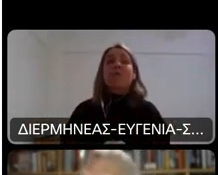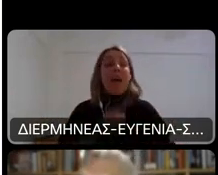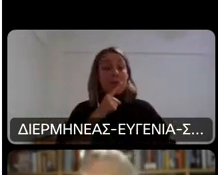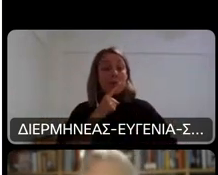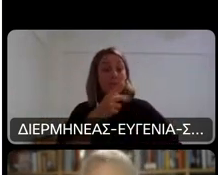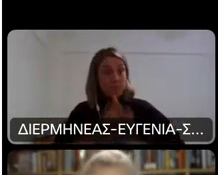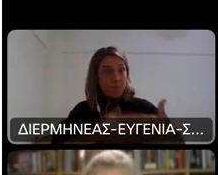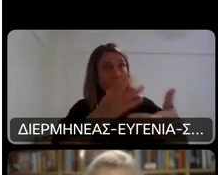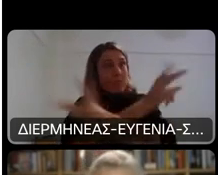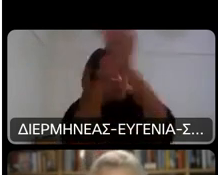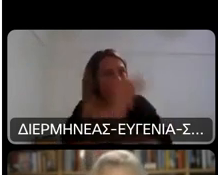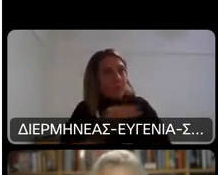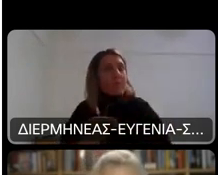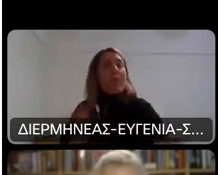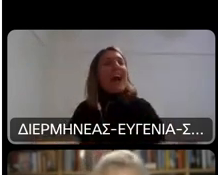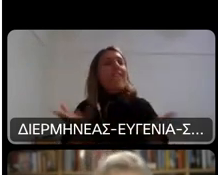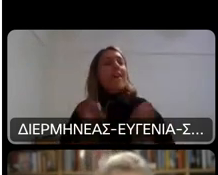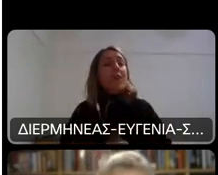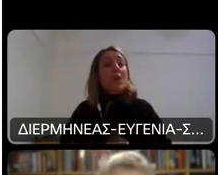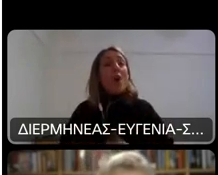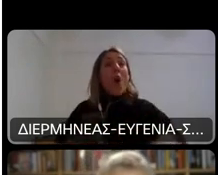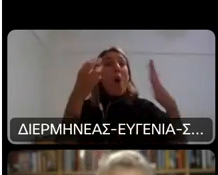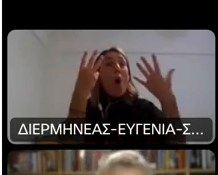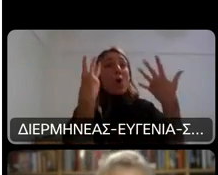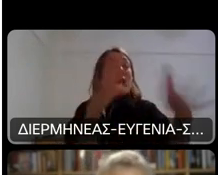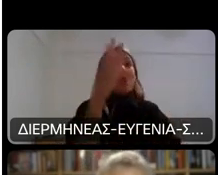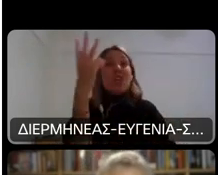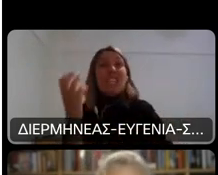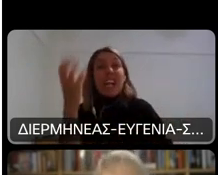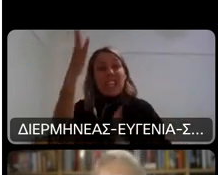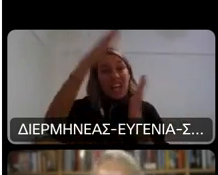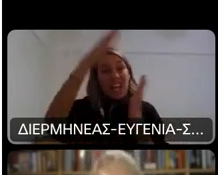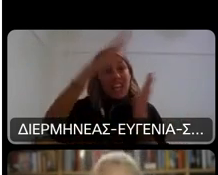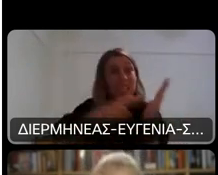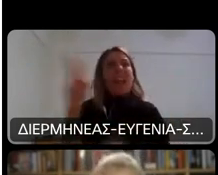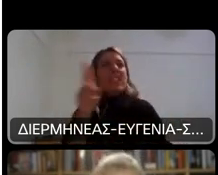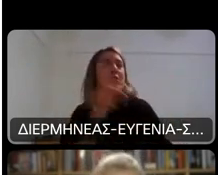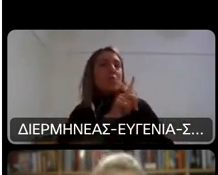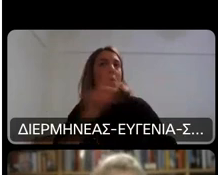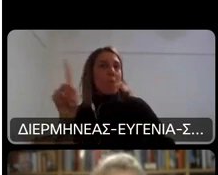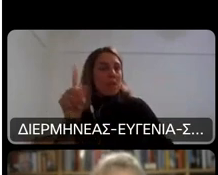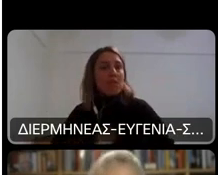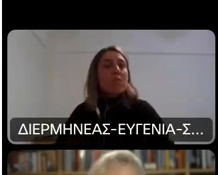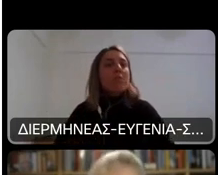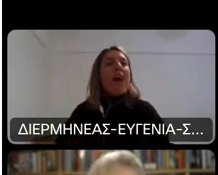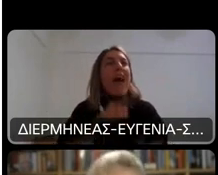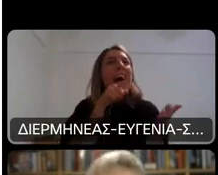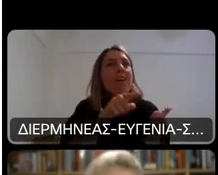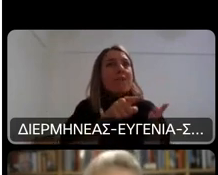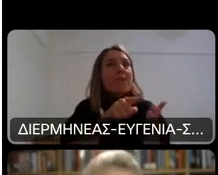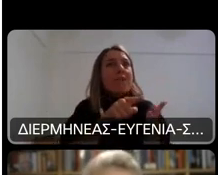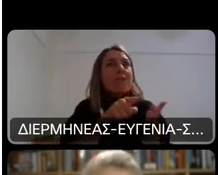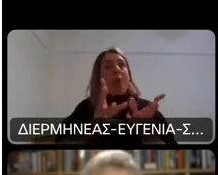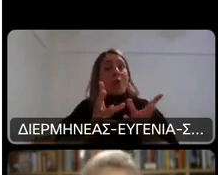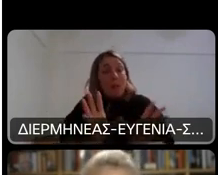αυτή προέκυψε ότι το σώμα των 830 αντιρατσιστικών κειμένων διακρίνεται σε ένα